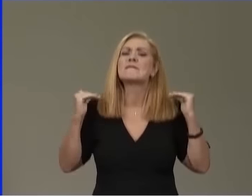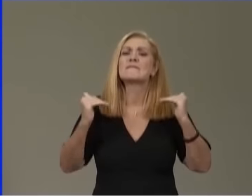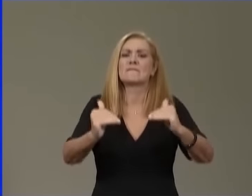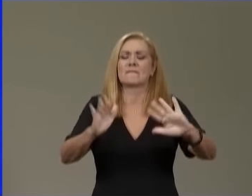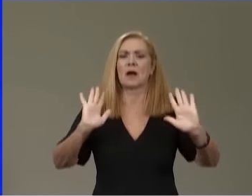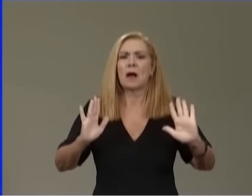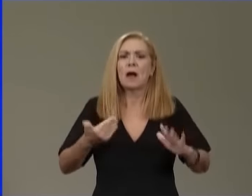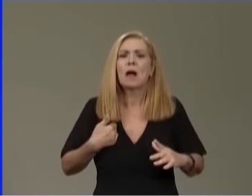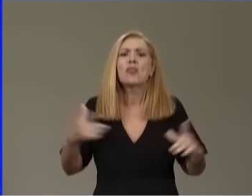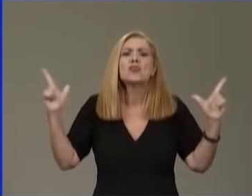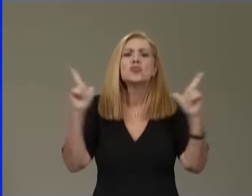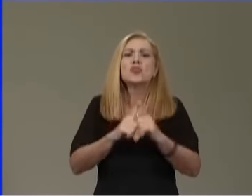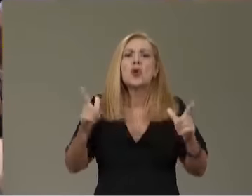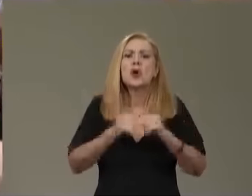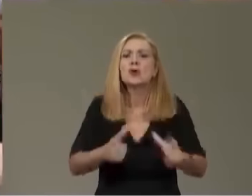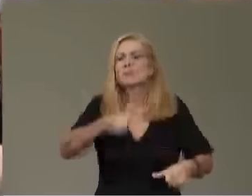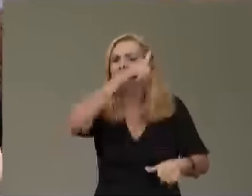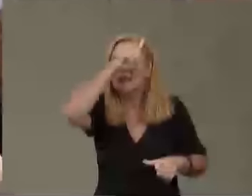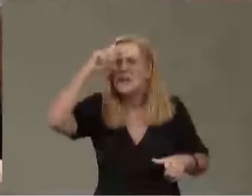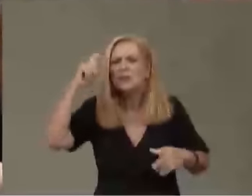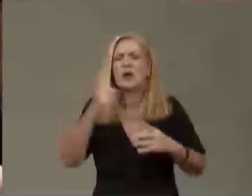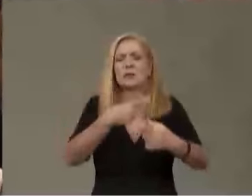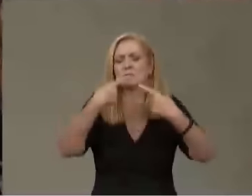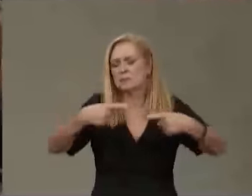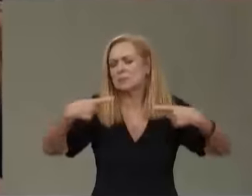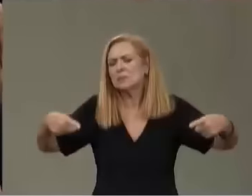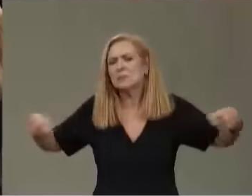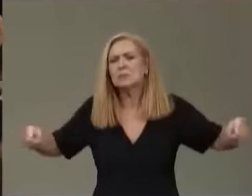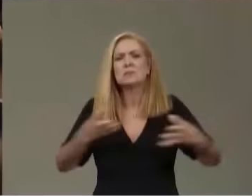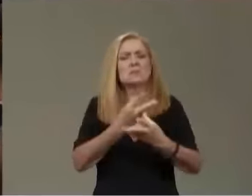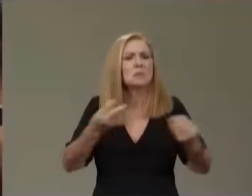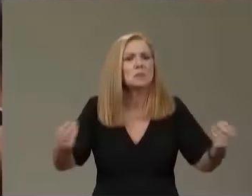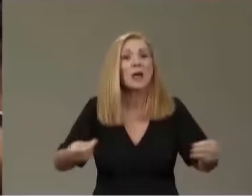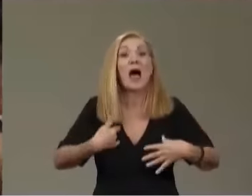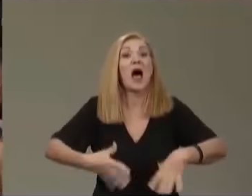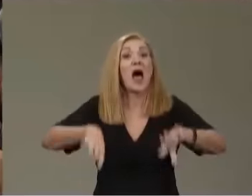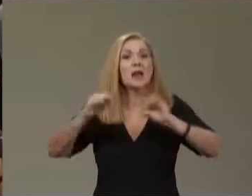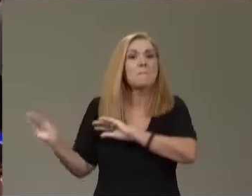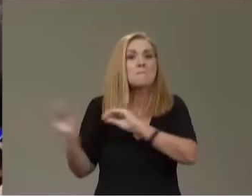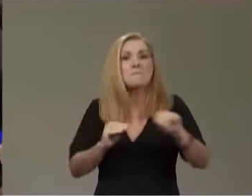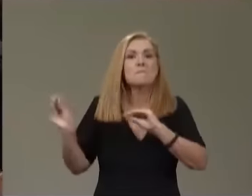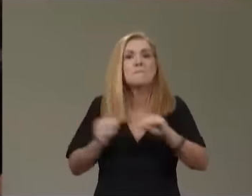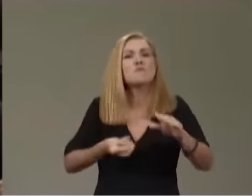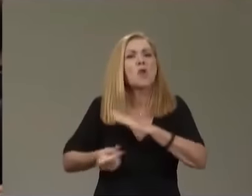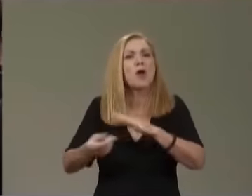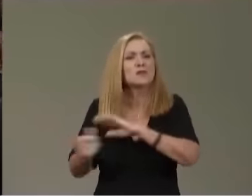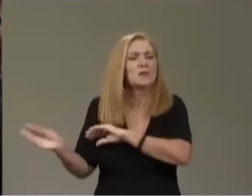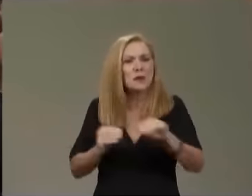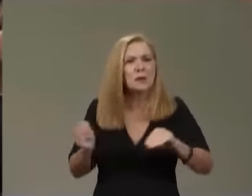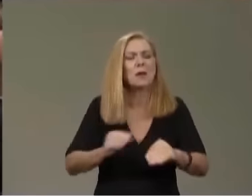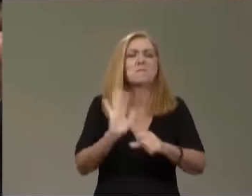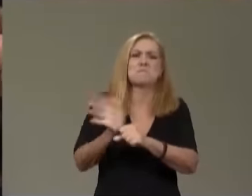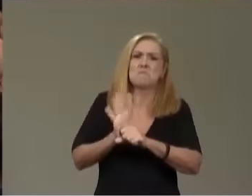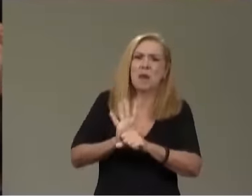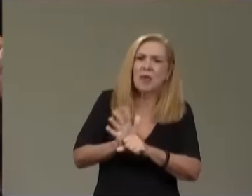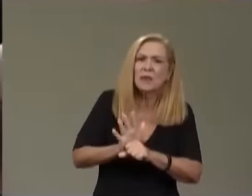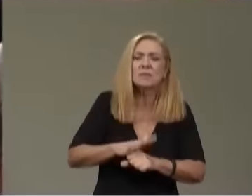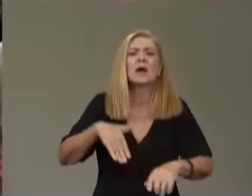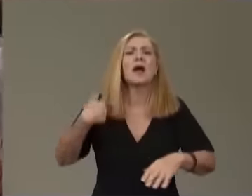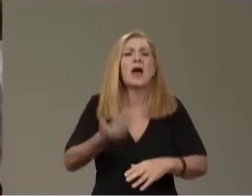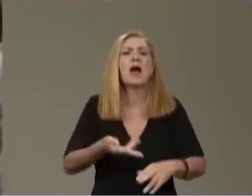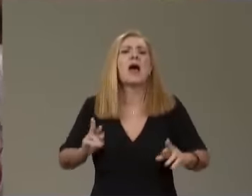Δοκιμασίες πολλές και διαφορετικές. Στην αρχή τις μεταναστευτικές εισβολές και την πανδημία, ύστερα τις ενεργειακές και τις